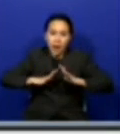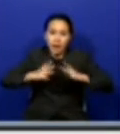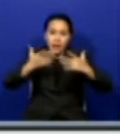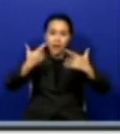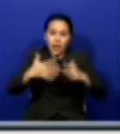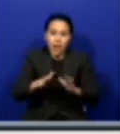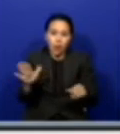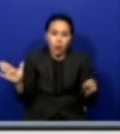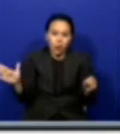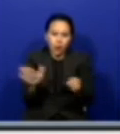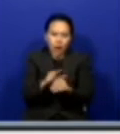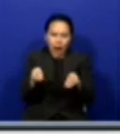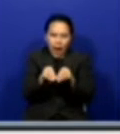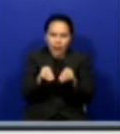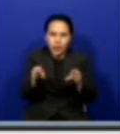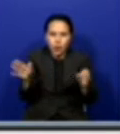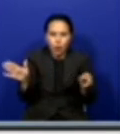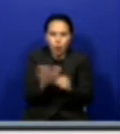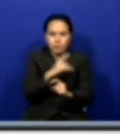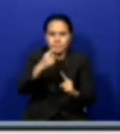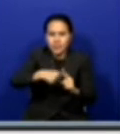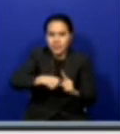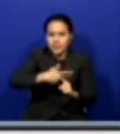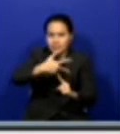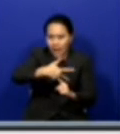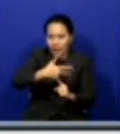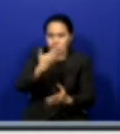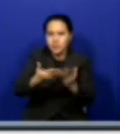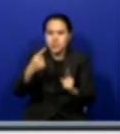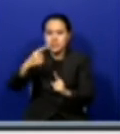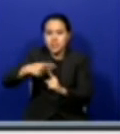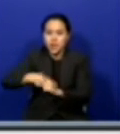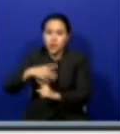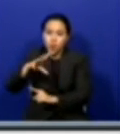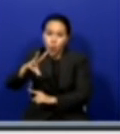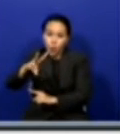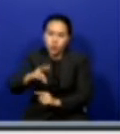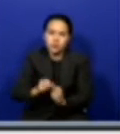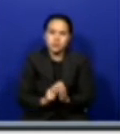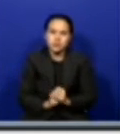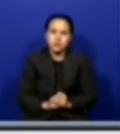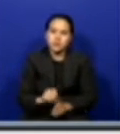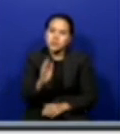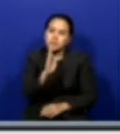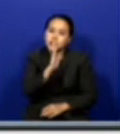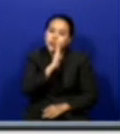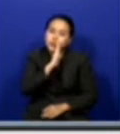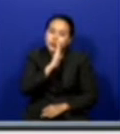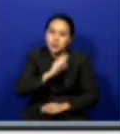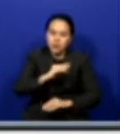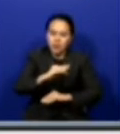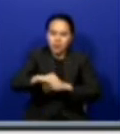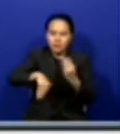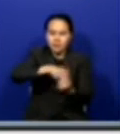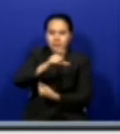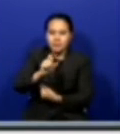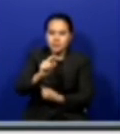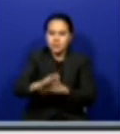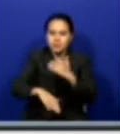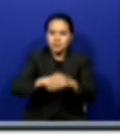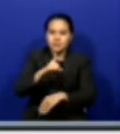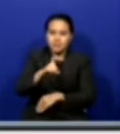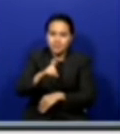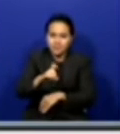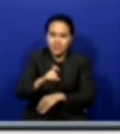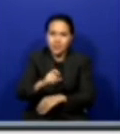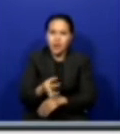น 3-6 เดือนถ้าเศรษฐกิจไม่ฟื้นพี่น้องประชาชนไม่มีงานทำแล้วจะเอาเงินที่